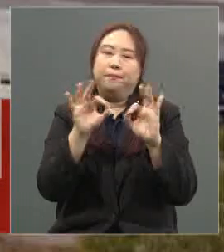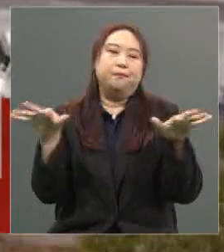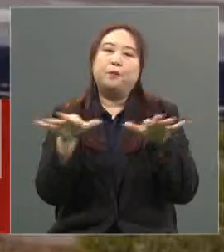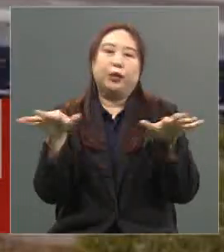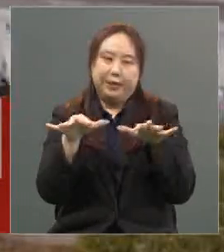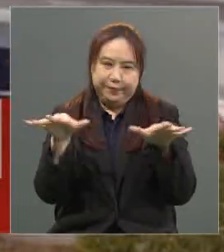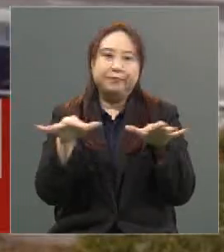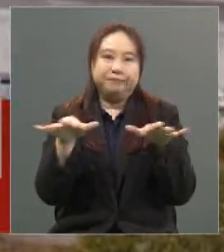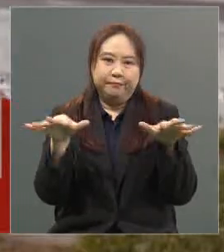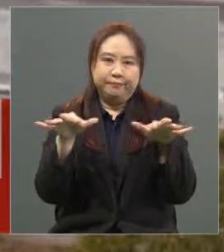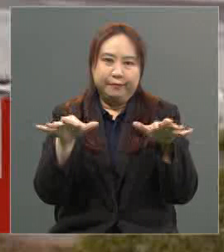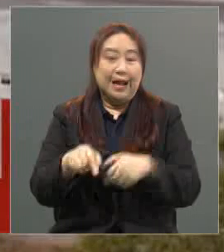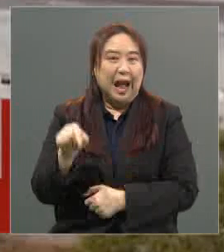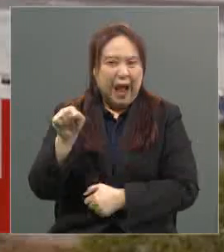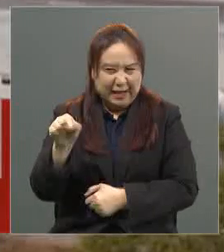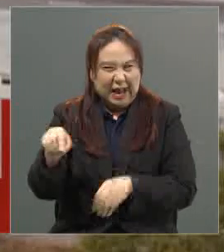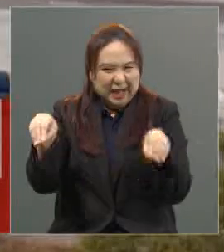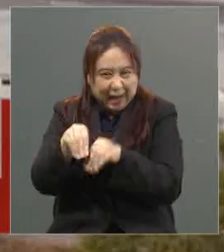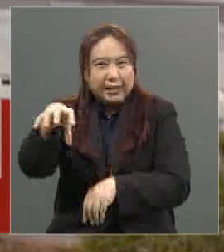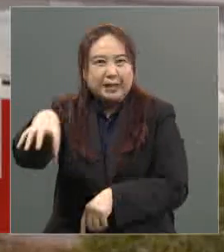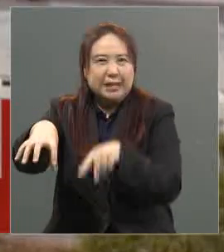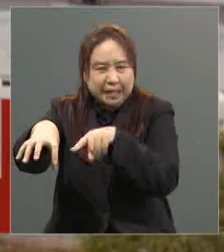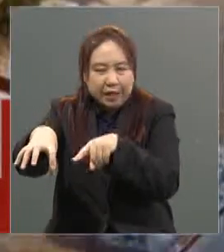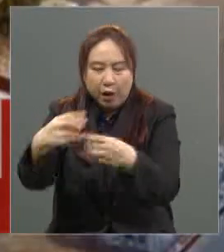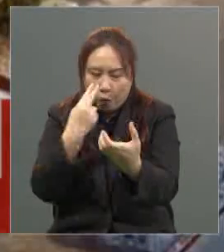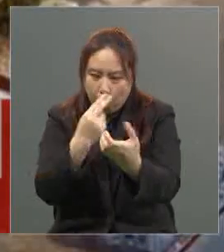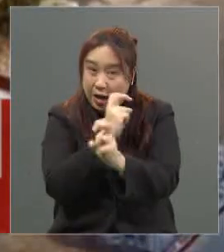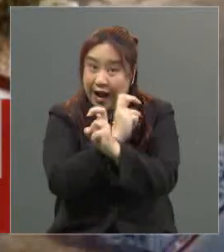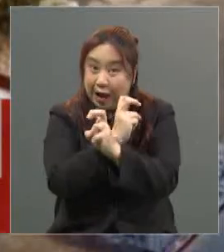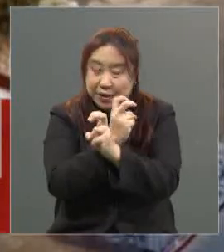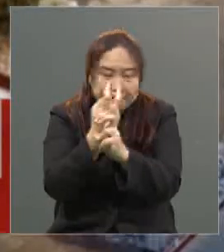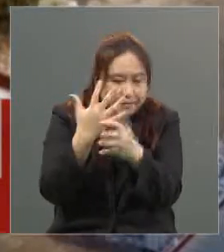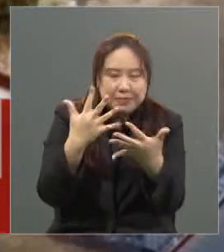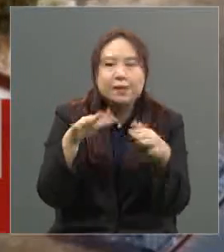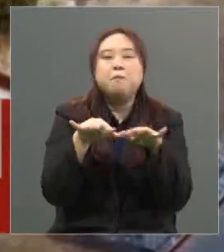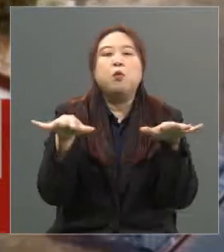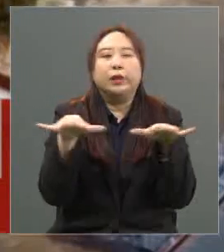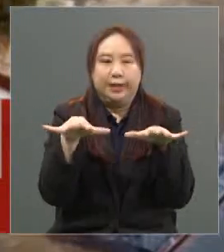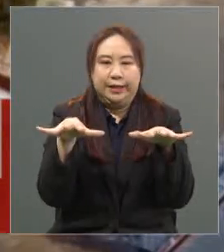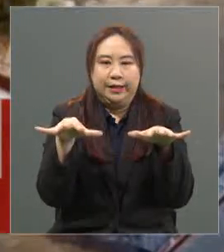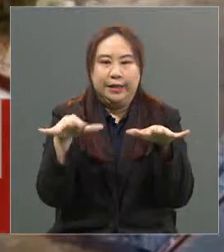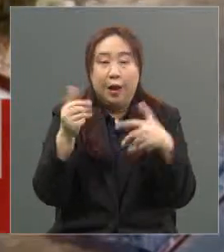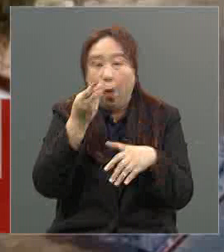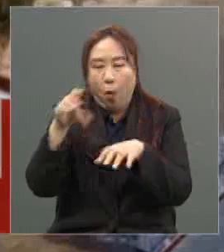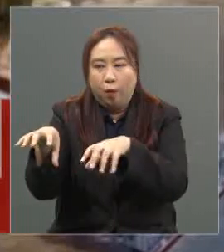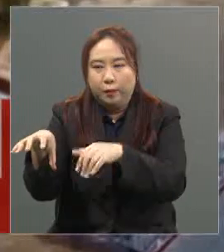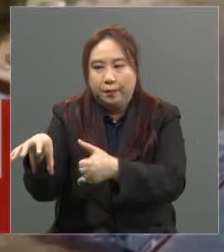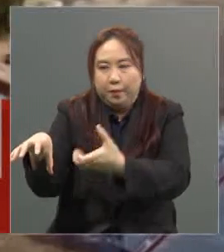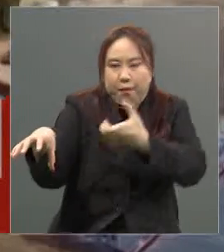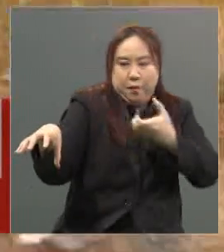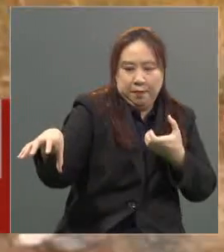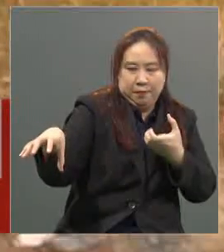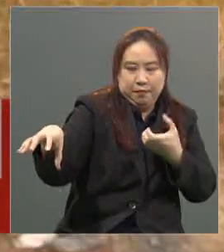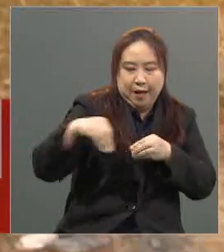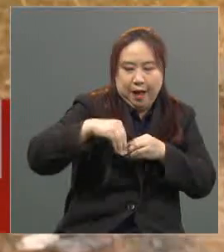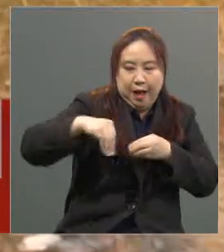ตรงนี้มันควรจะเป็นจุดที่เข้มข้นที่สุดปรากฏว่าตรงเก็ยังอยู่ในเกณฑ์ปกตินะเขาก็ลองห่างขึ้นออกไปรัศมี